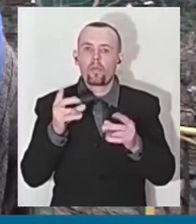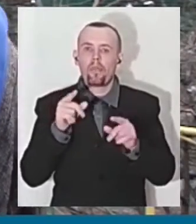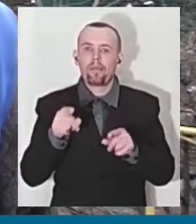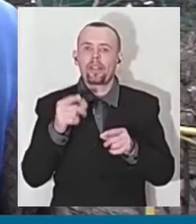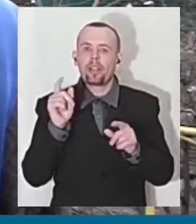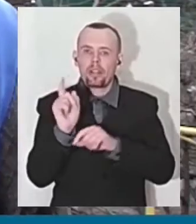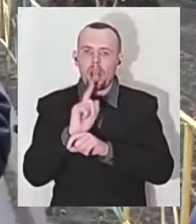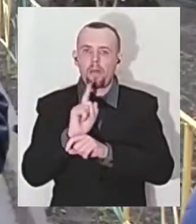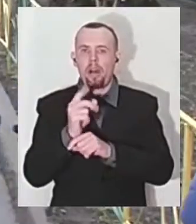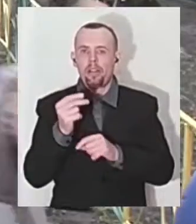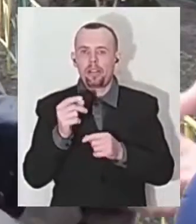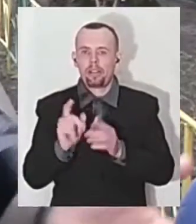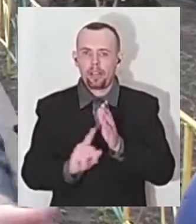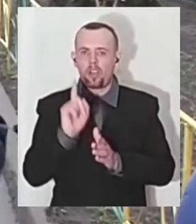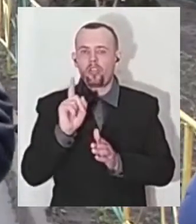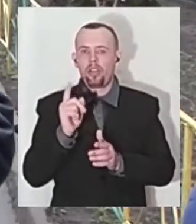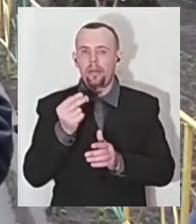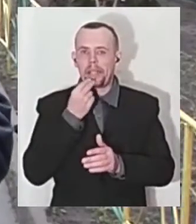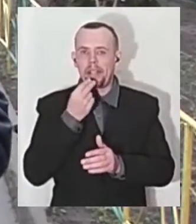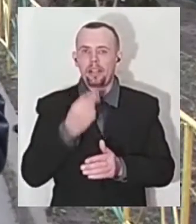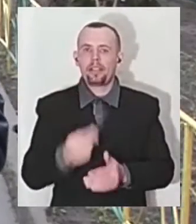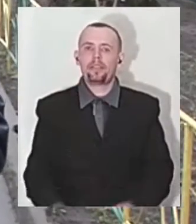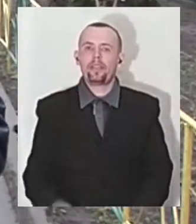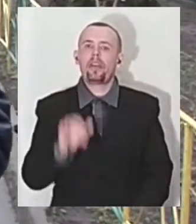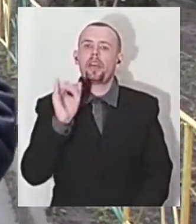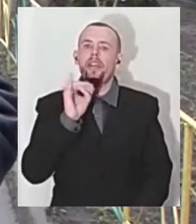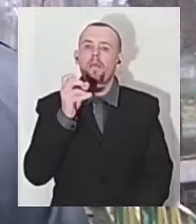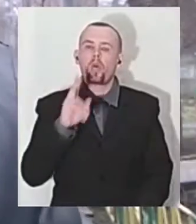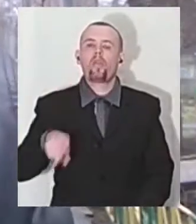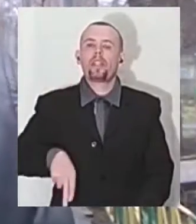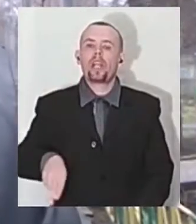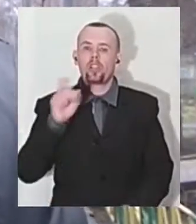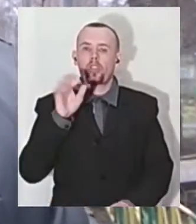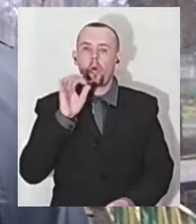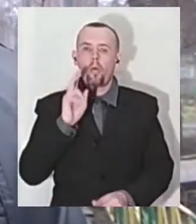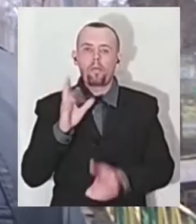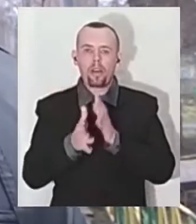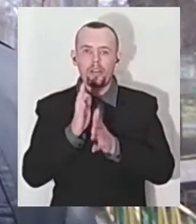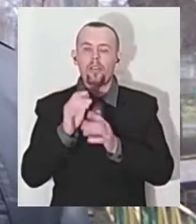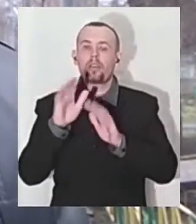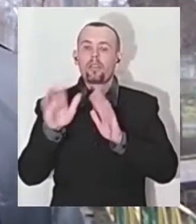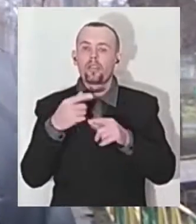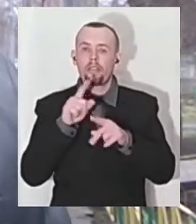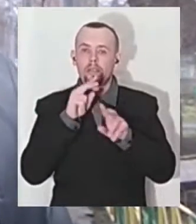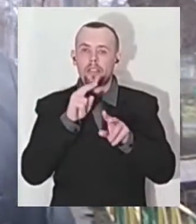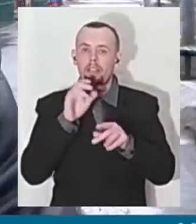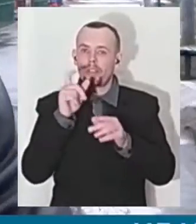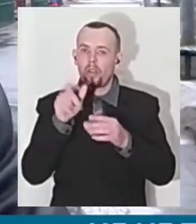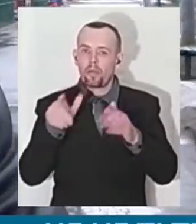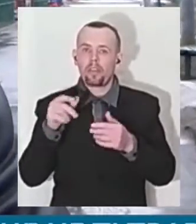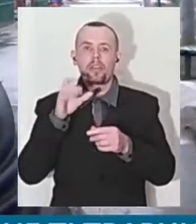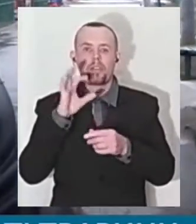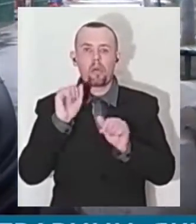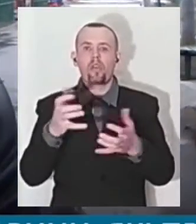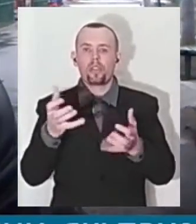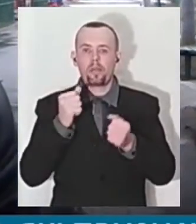начали питаться. Ігор Біляков, директор зоопарку, каже, через тісне спілкування з людьми сови могли отримати стрес.